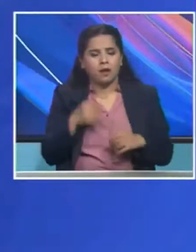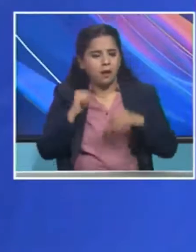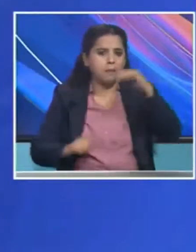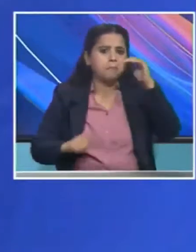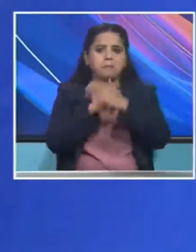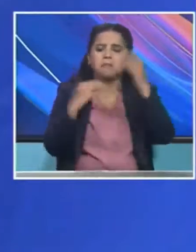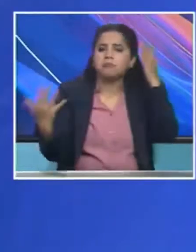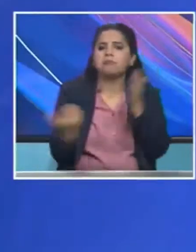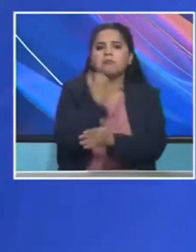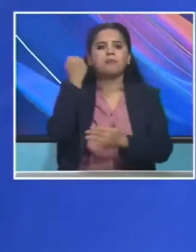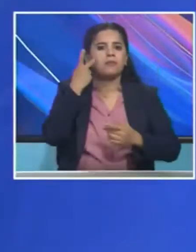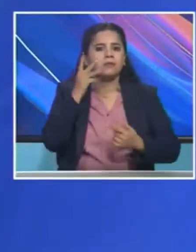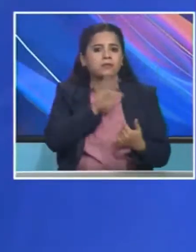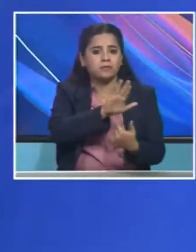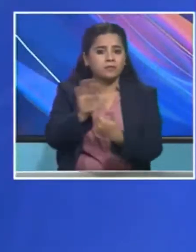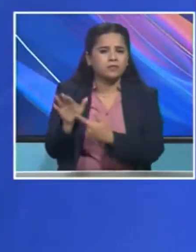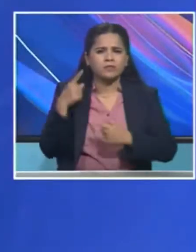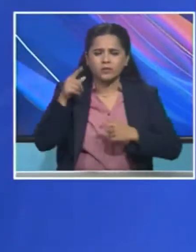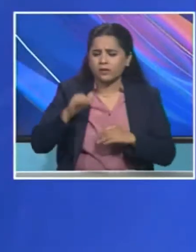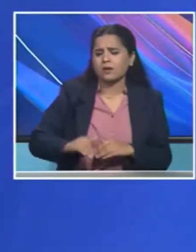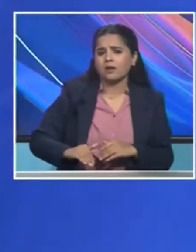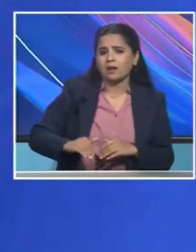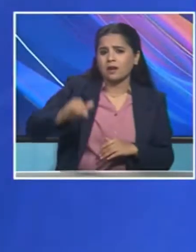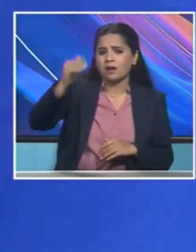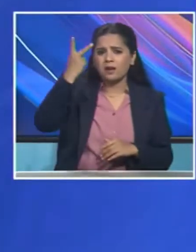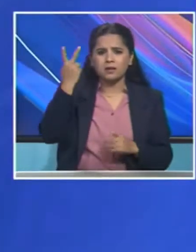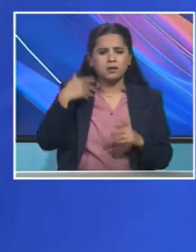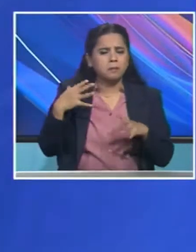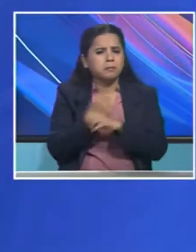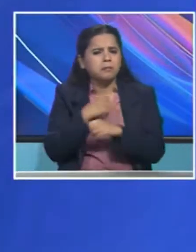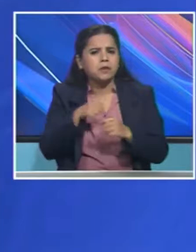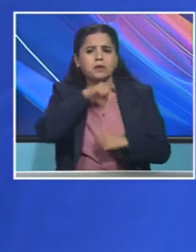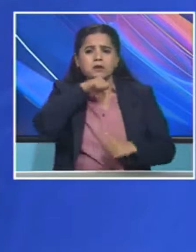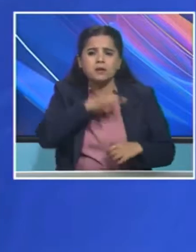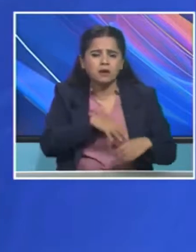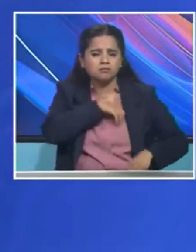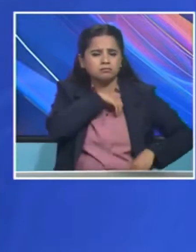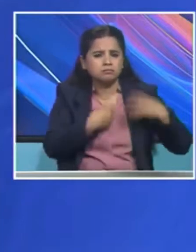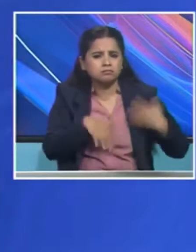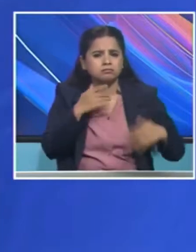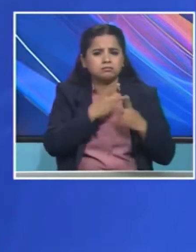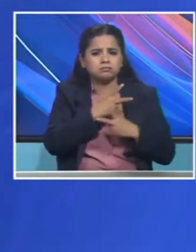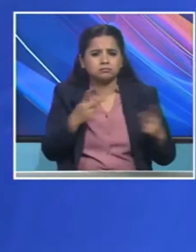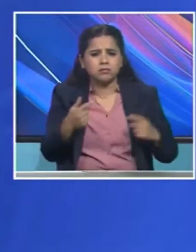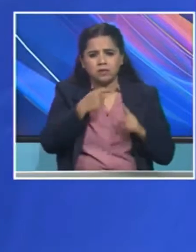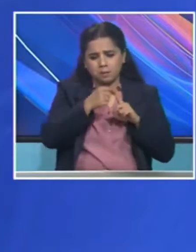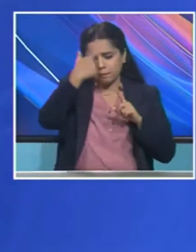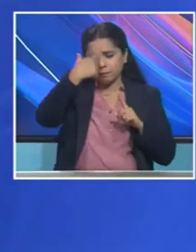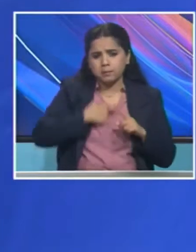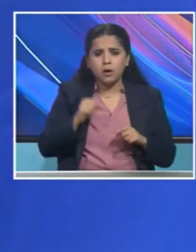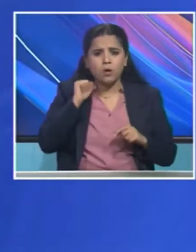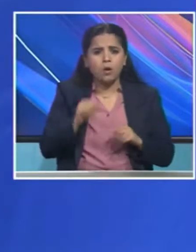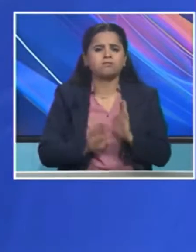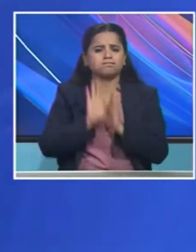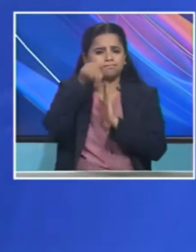मदद की। अभाव में गुजरा बचपन, युवा काल का संघर्ष, व्यक्तिगत